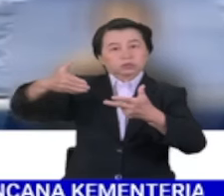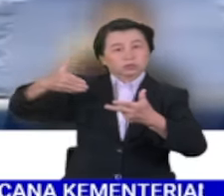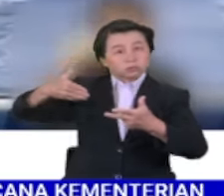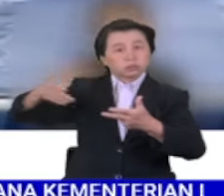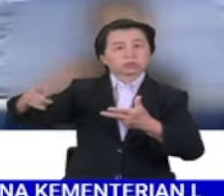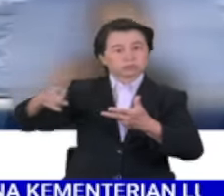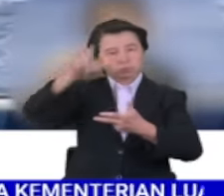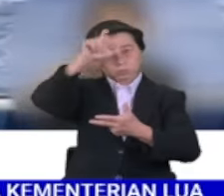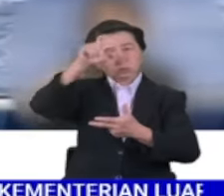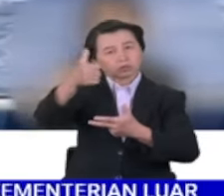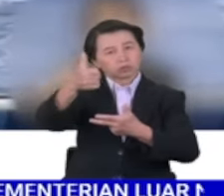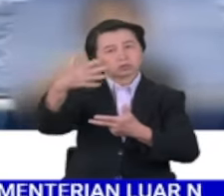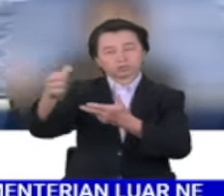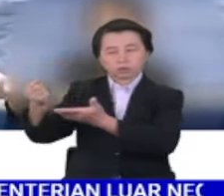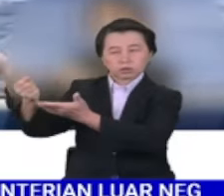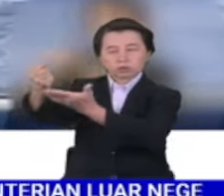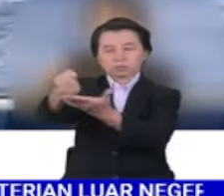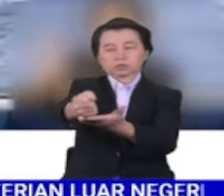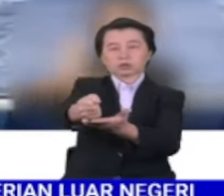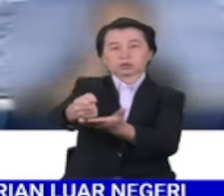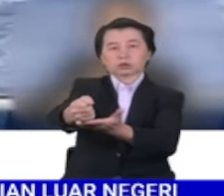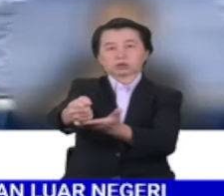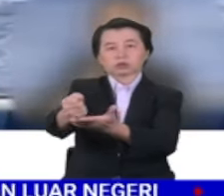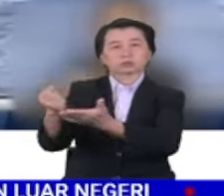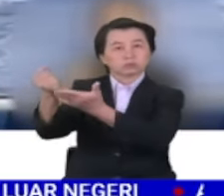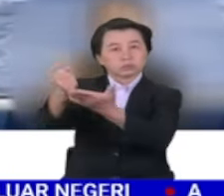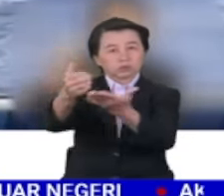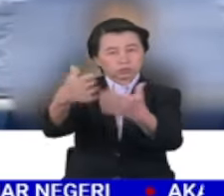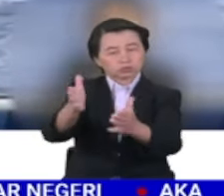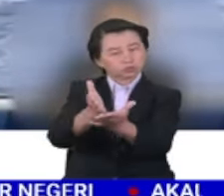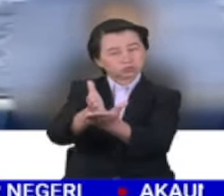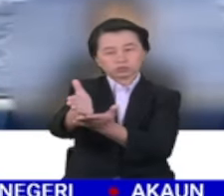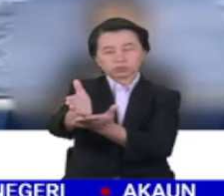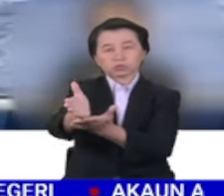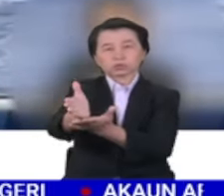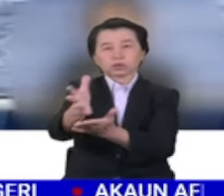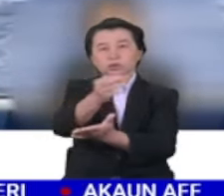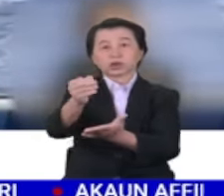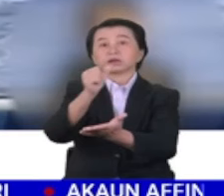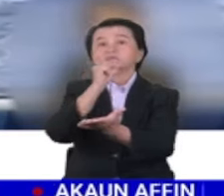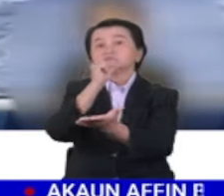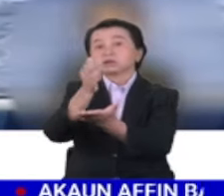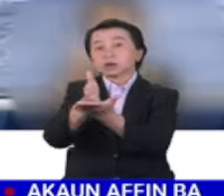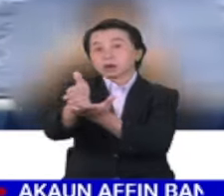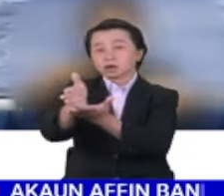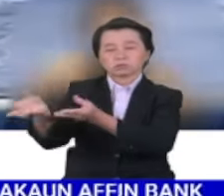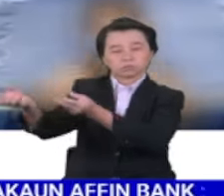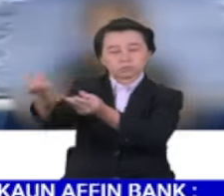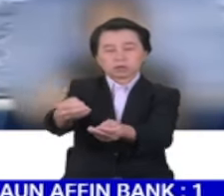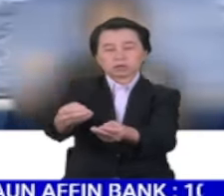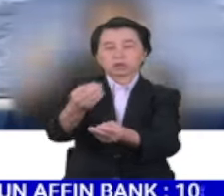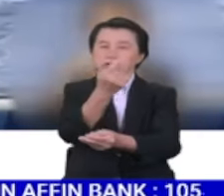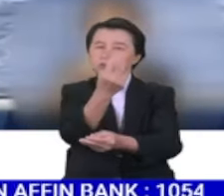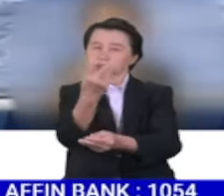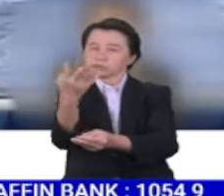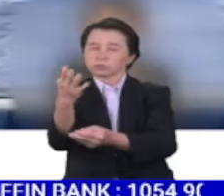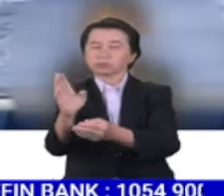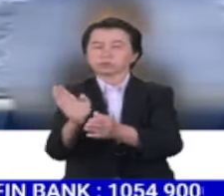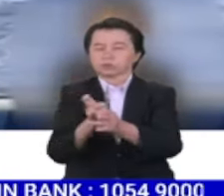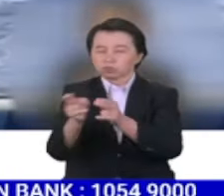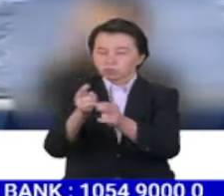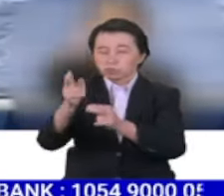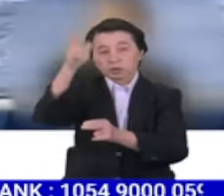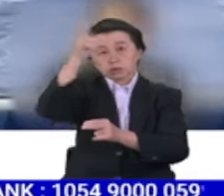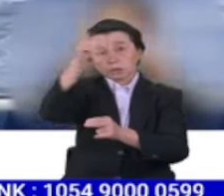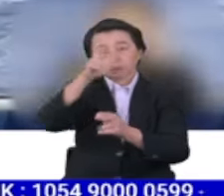memberikan bantuan pertolongan langsung dan tidak langsung kepada beberapa usaha kerajaan